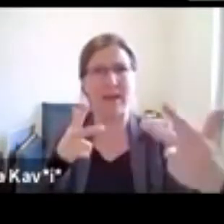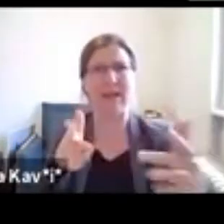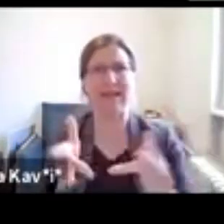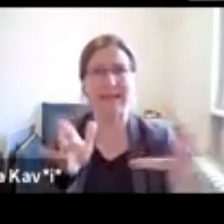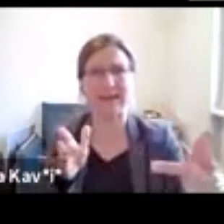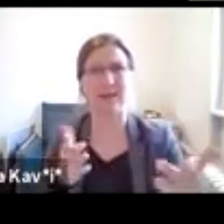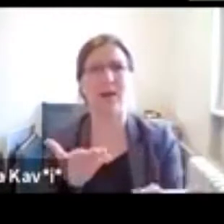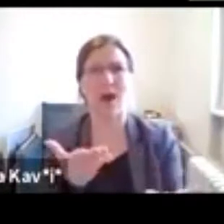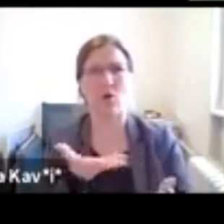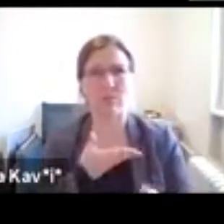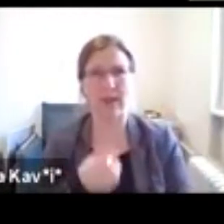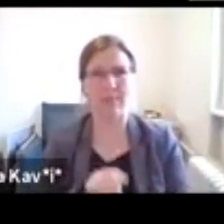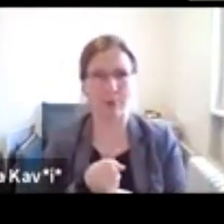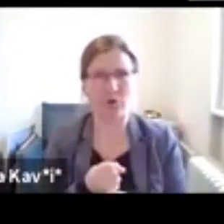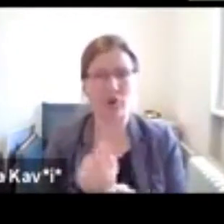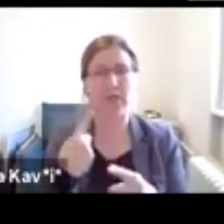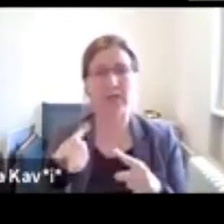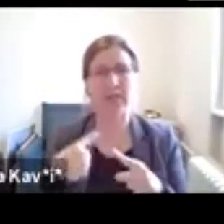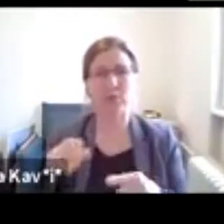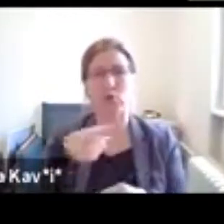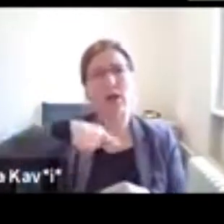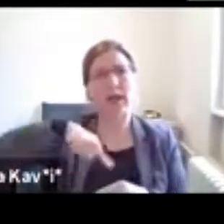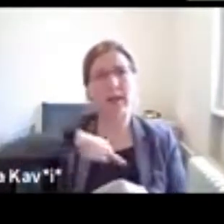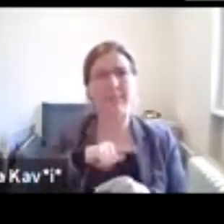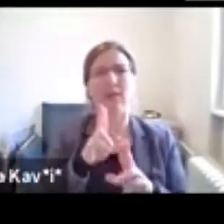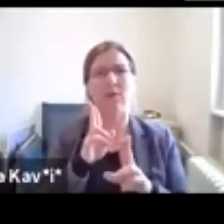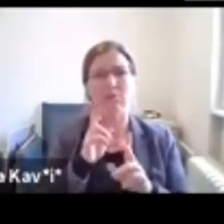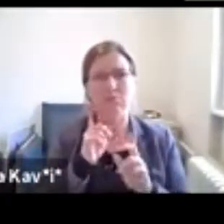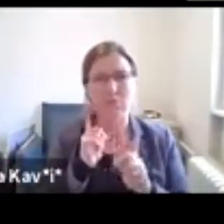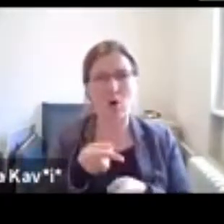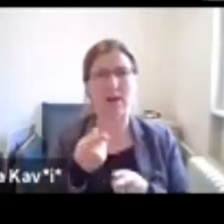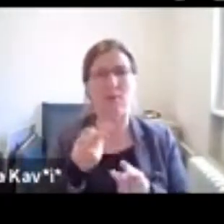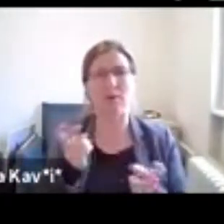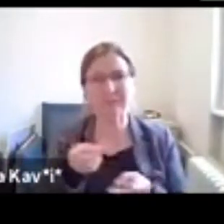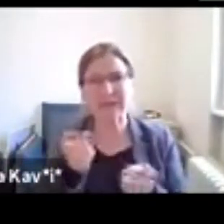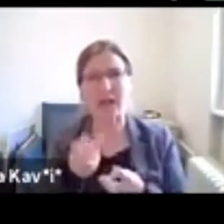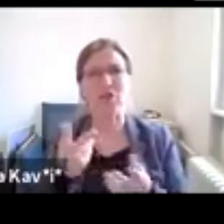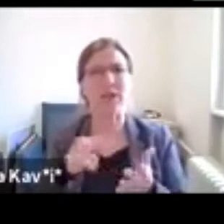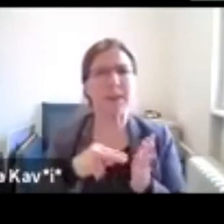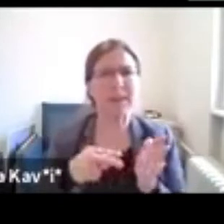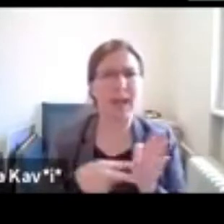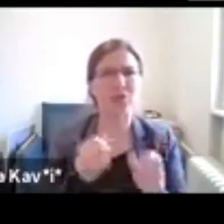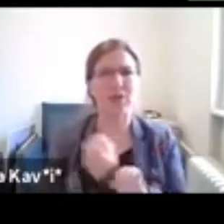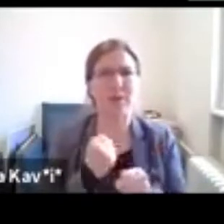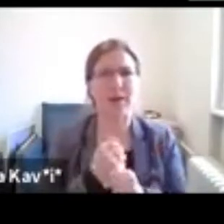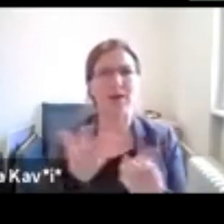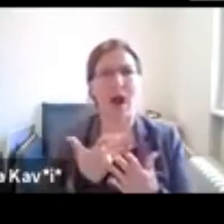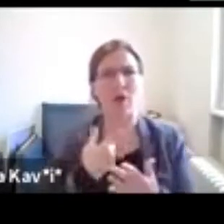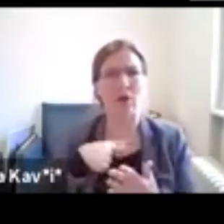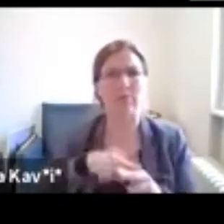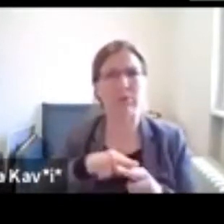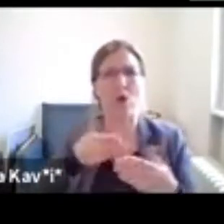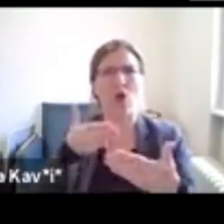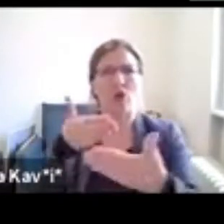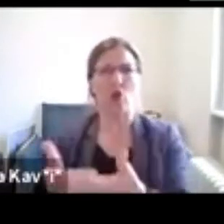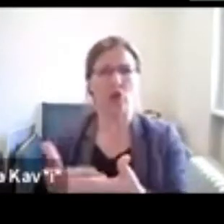mi moramo pronalaziti načine kako se prilagoditi i ipak biti dostupni za tu populaciju, jer kao što je već